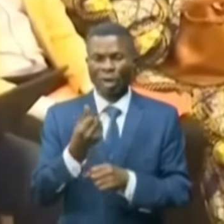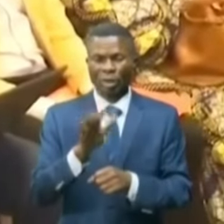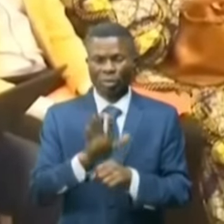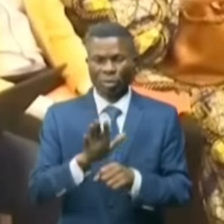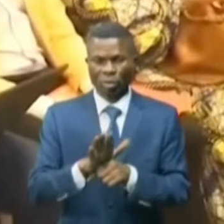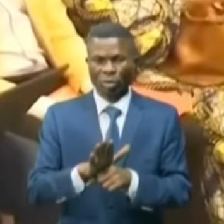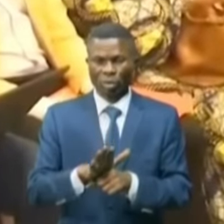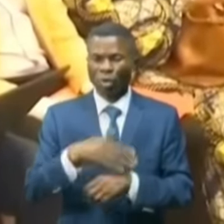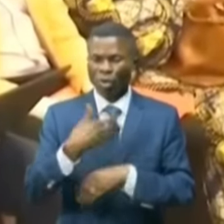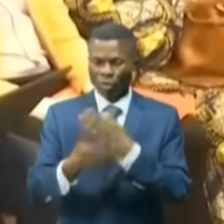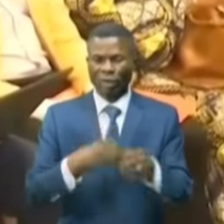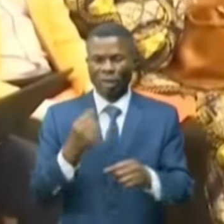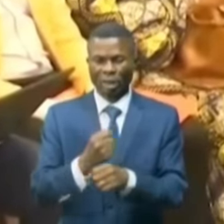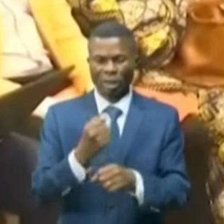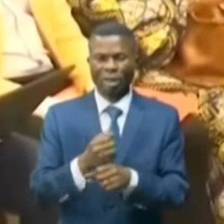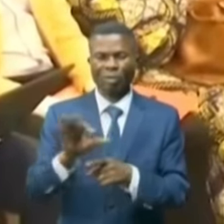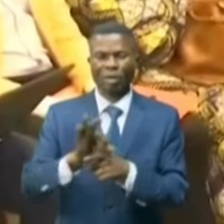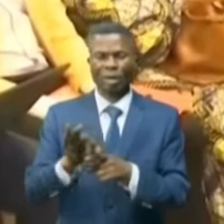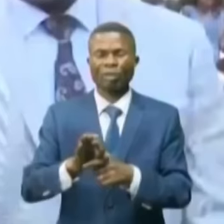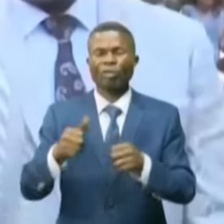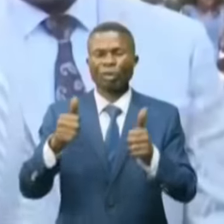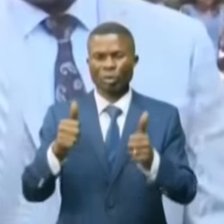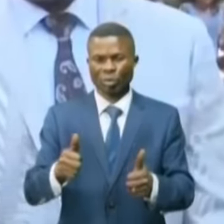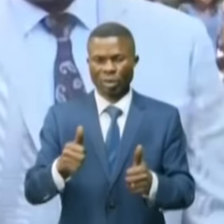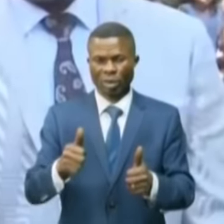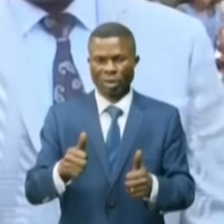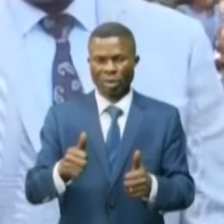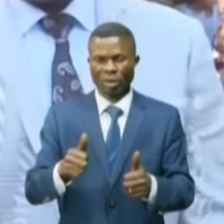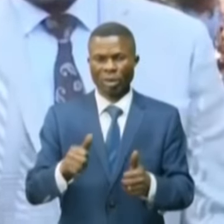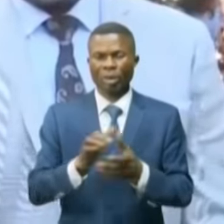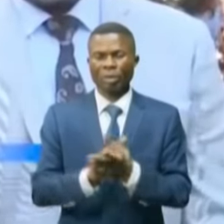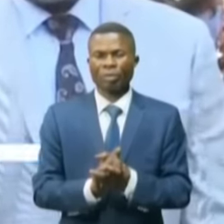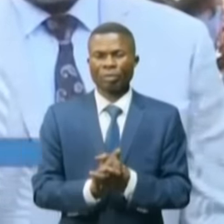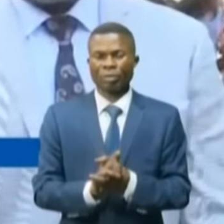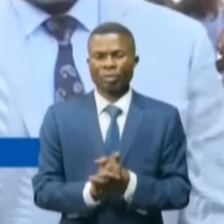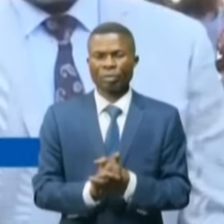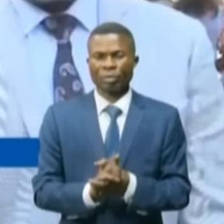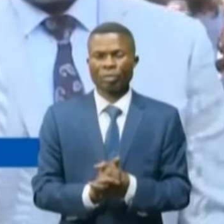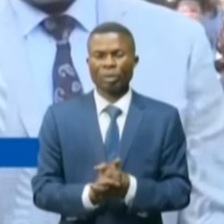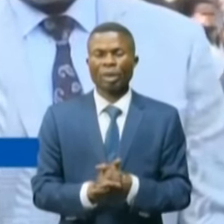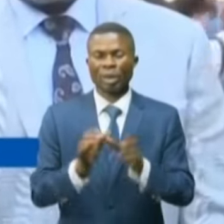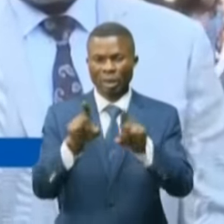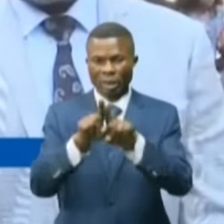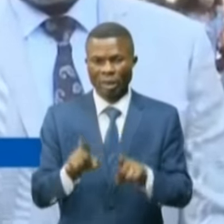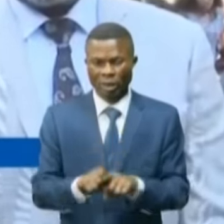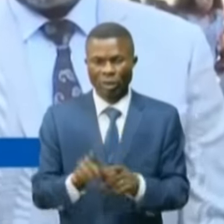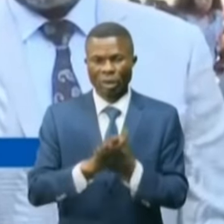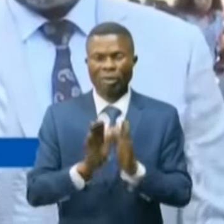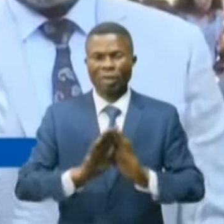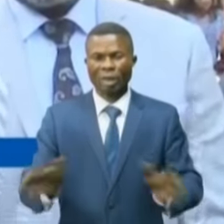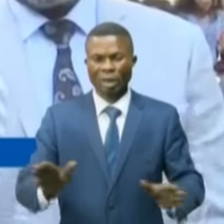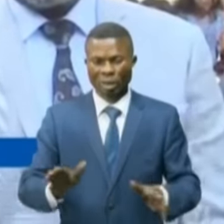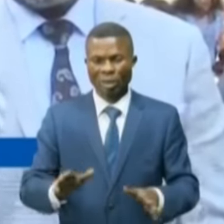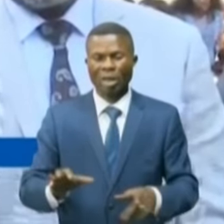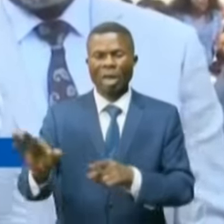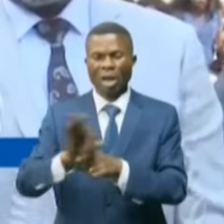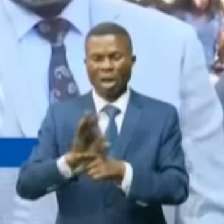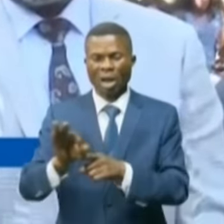pour faire face à la formation et arriver à